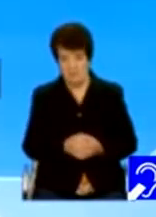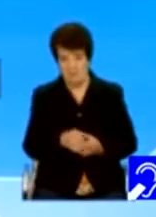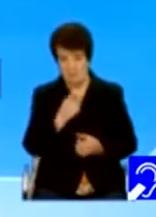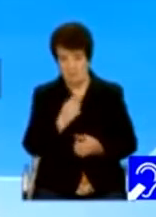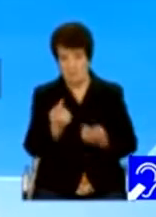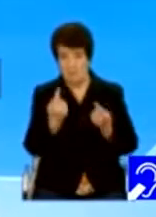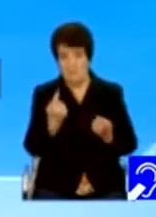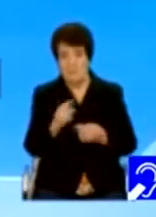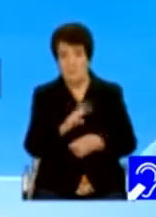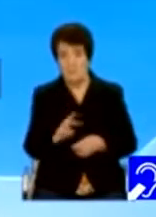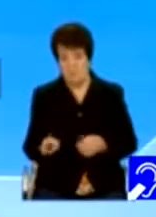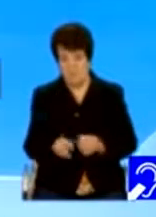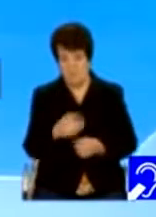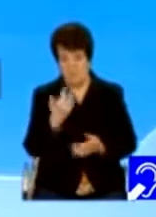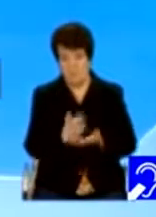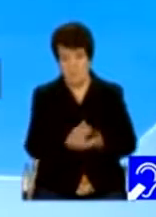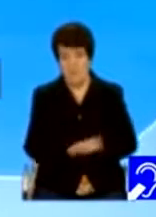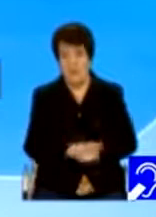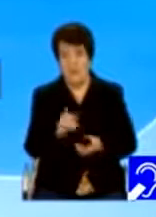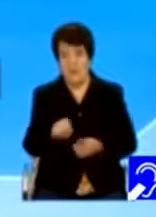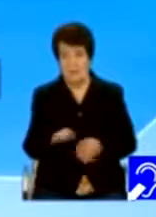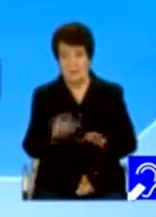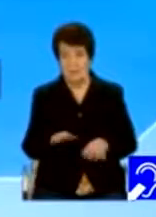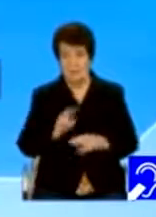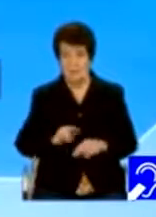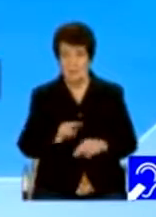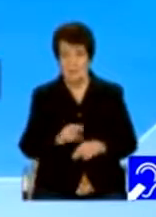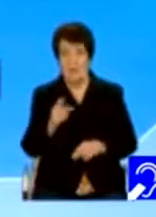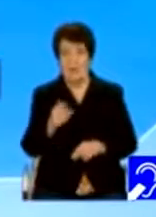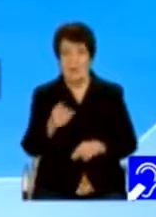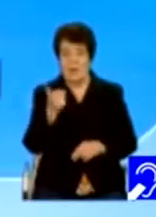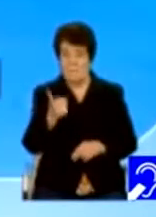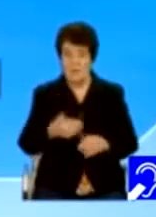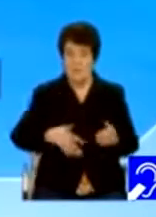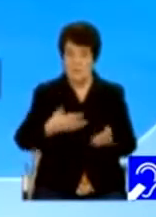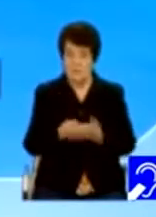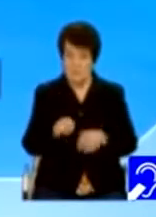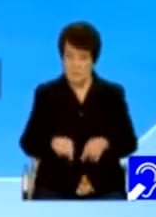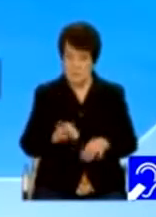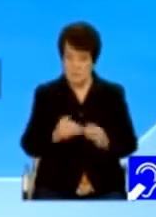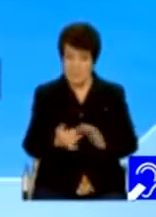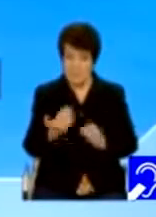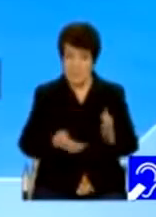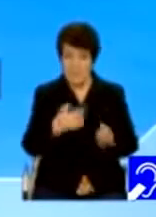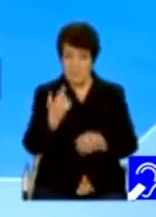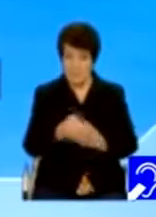fiind la noi acasă, nimeni nu îi apără. Asta înseamnă locuri de muncă, dar bine plătite la noi acasă. Trei, dacă vreți să